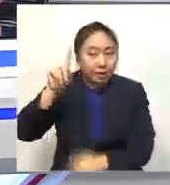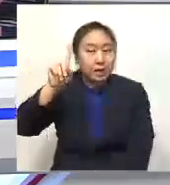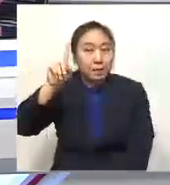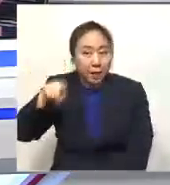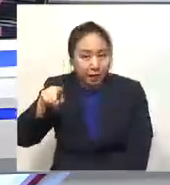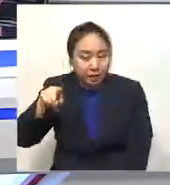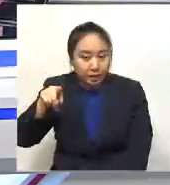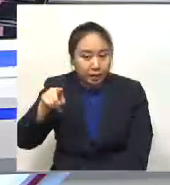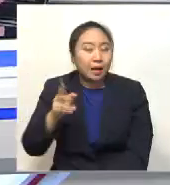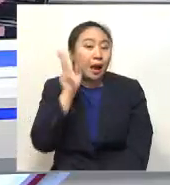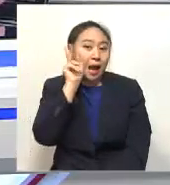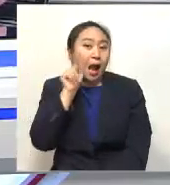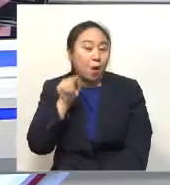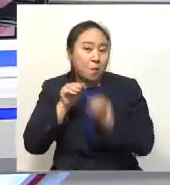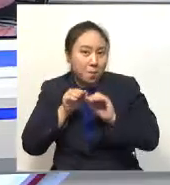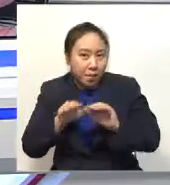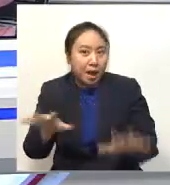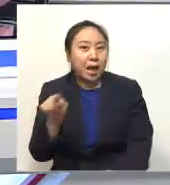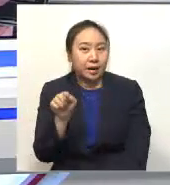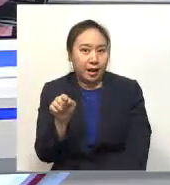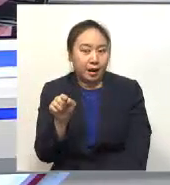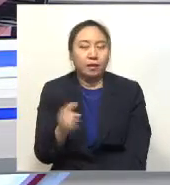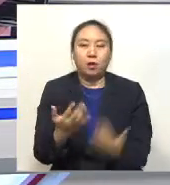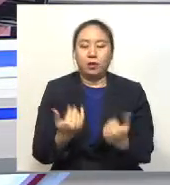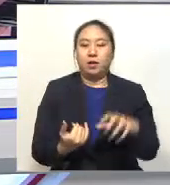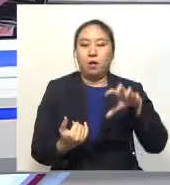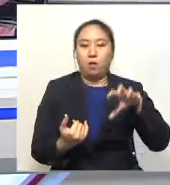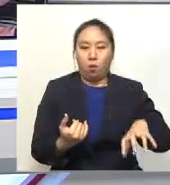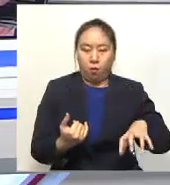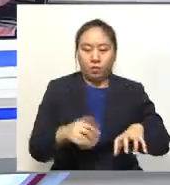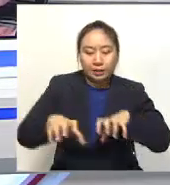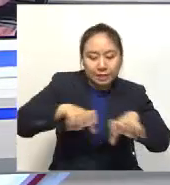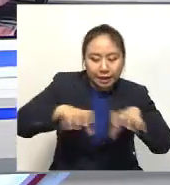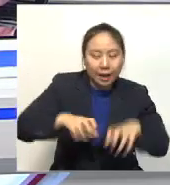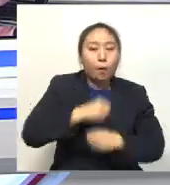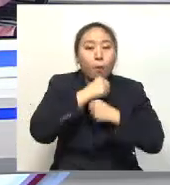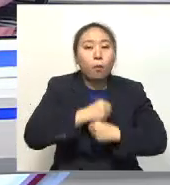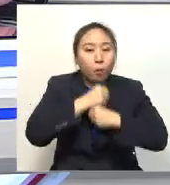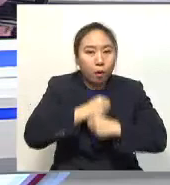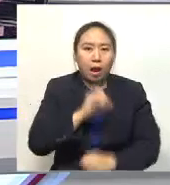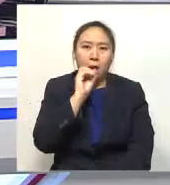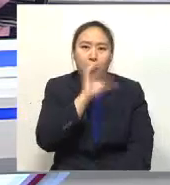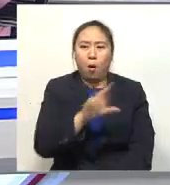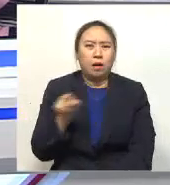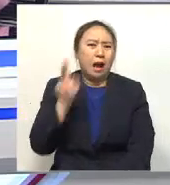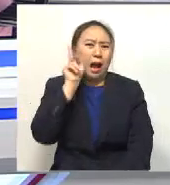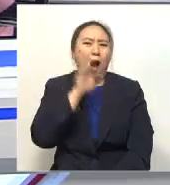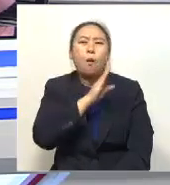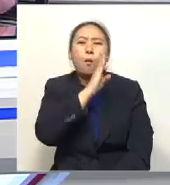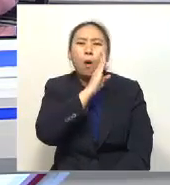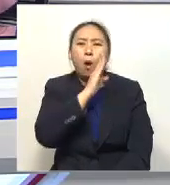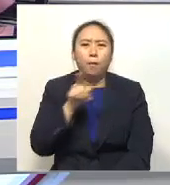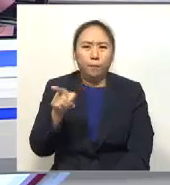ป็น 1,000 บาทนะคะกระแสข่าวที่ออกมาแบบนี้ล่าสุดกรมกิจการผู้สูงอายุออกมายืนยันว่าไม่เป็นความจริ